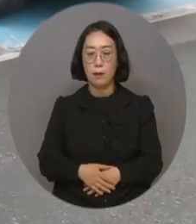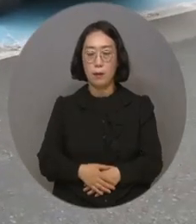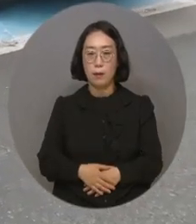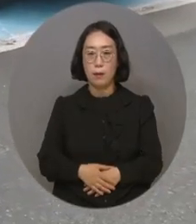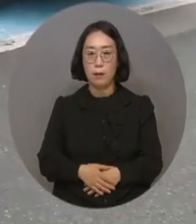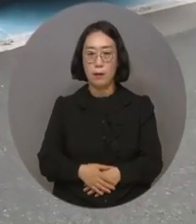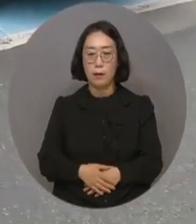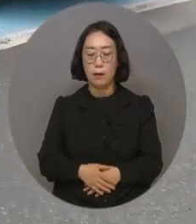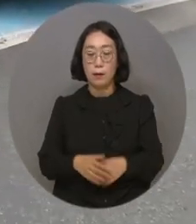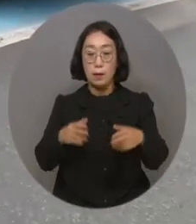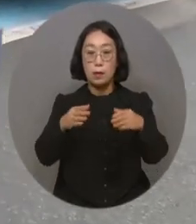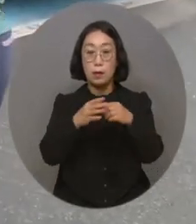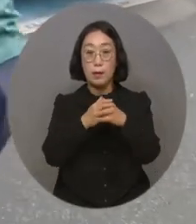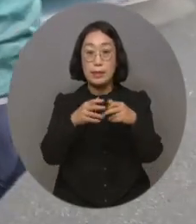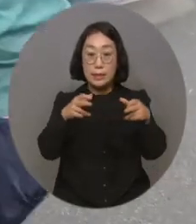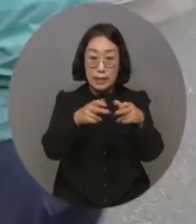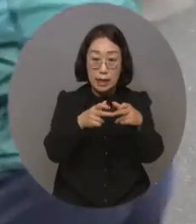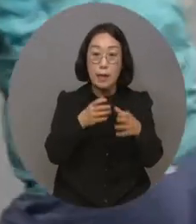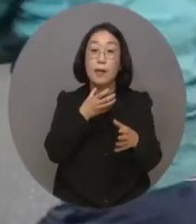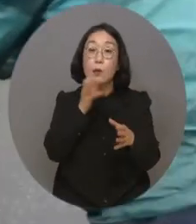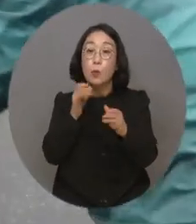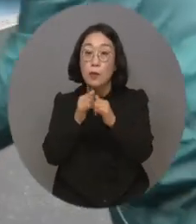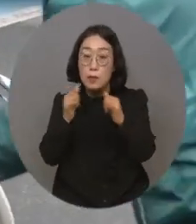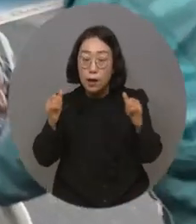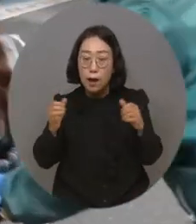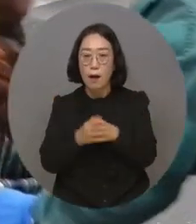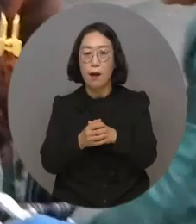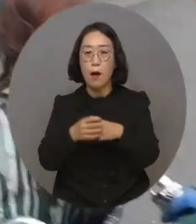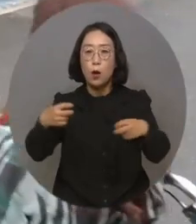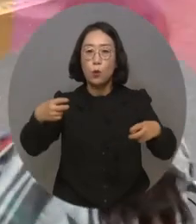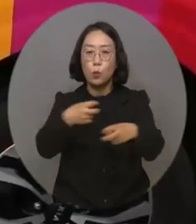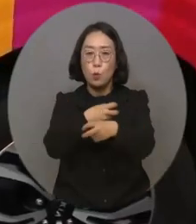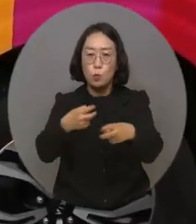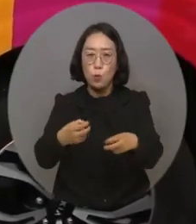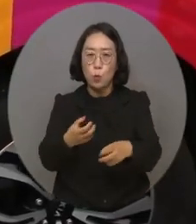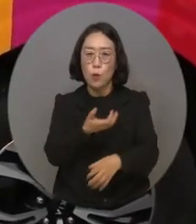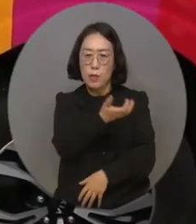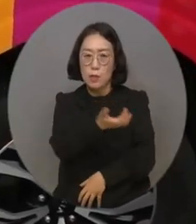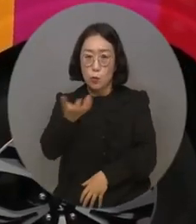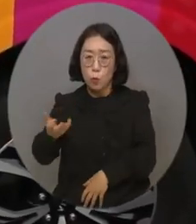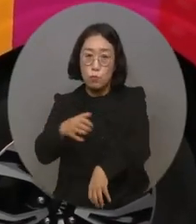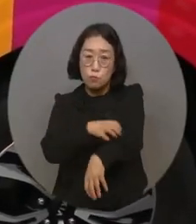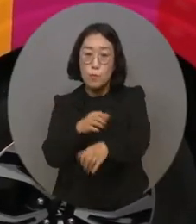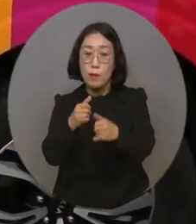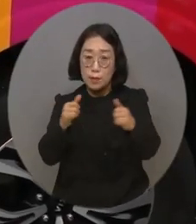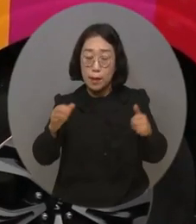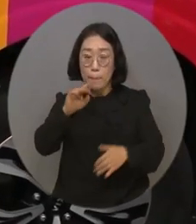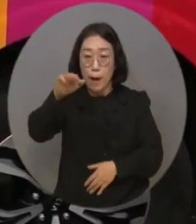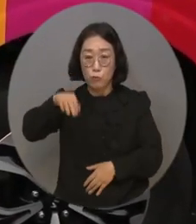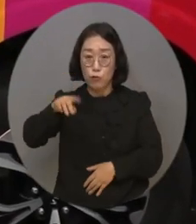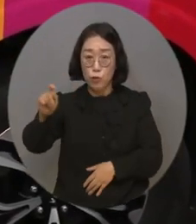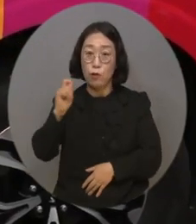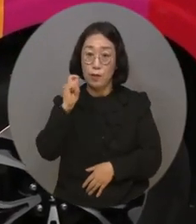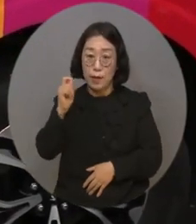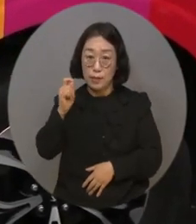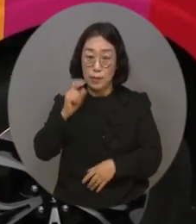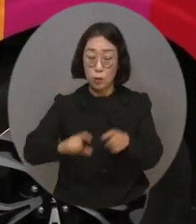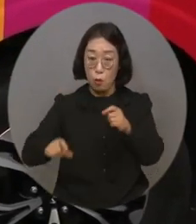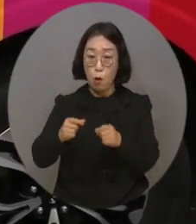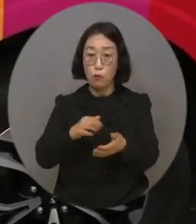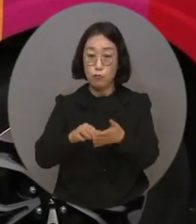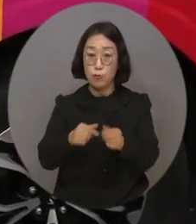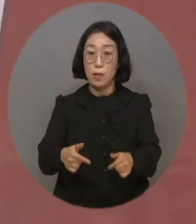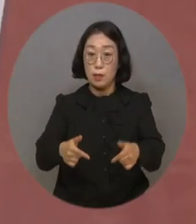전남도는 장애인과 노약자 등 교통약자 이용권 증진을 위해 교통약자 바우처 택시 운영을 확대해 전남도